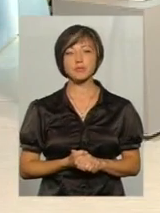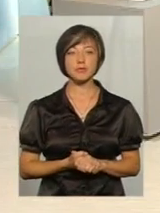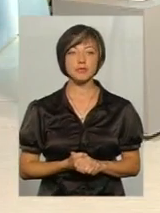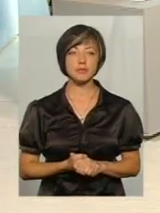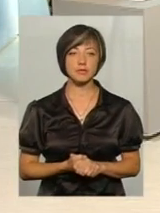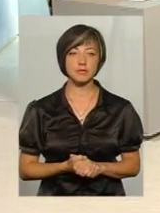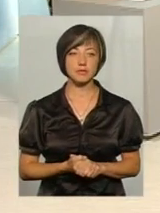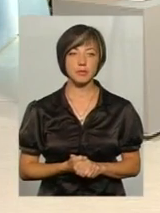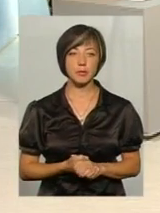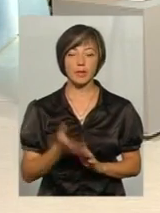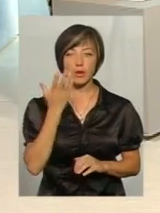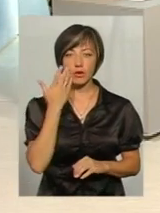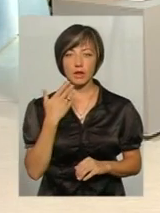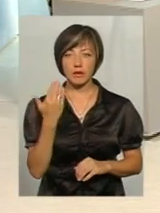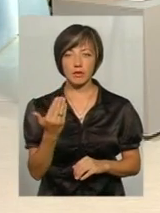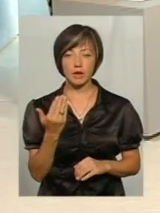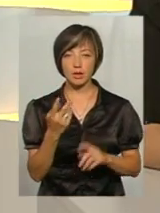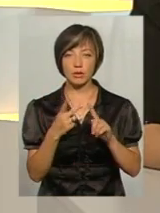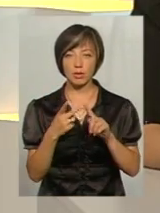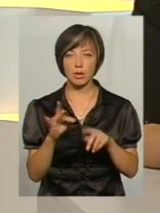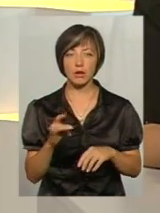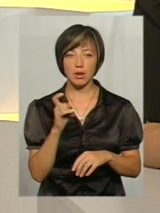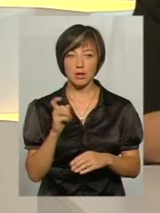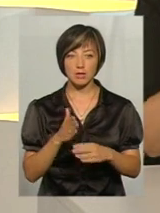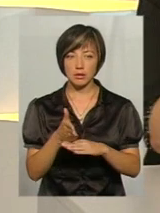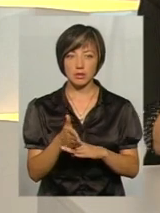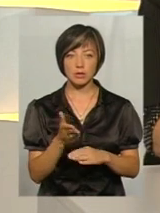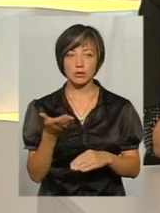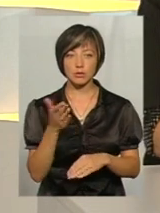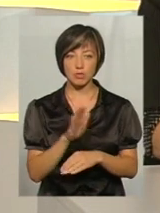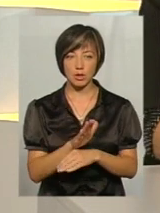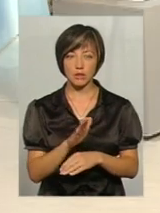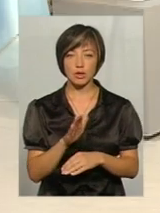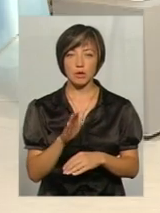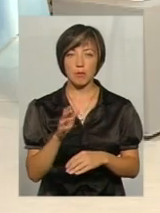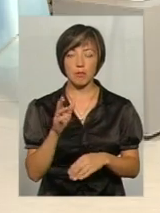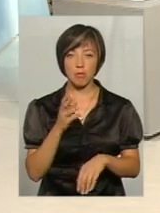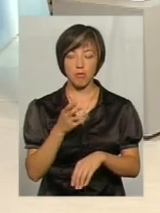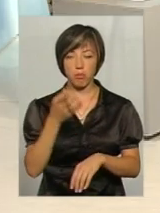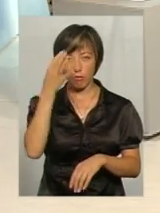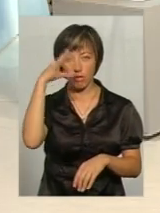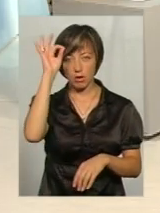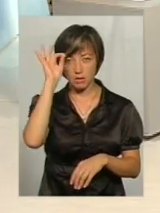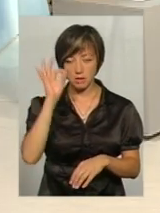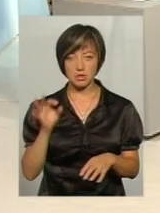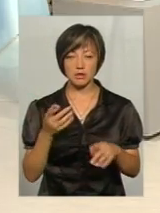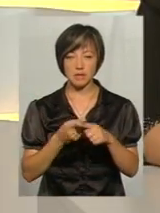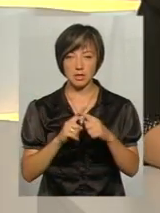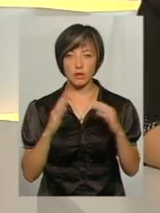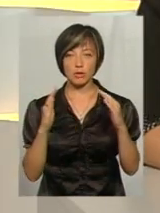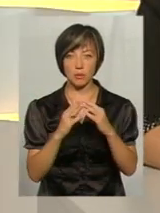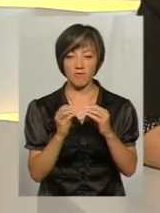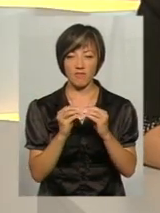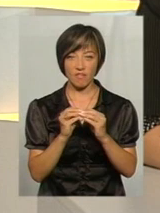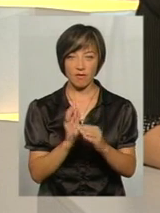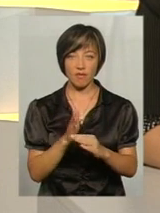Тобто, коли ви потрапили вдруге за розпорядженням поліції, да. так? До тих самих